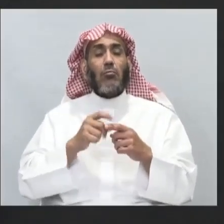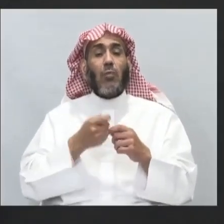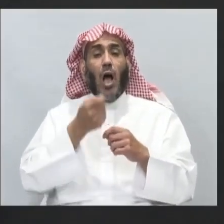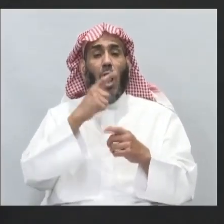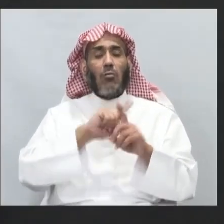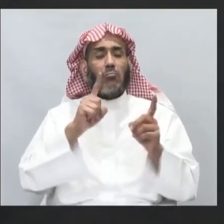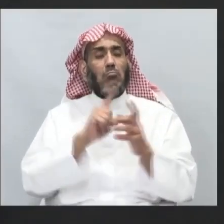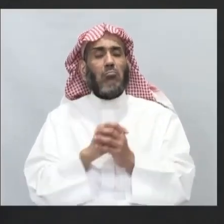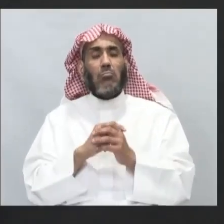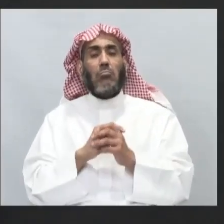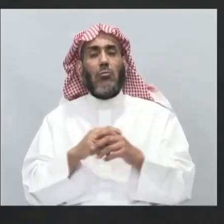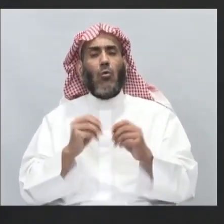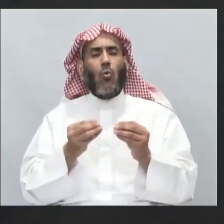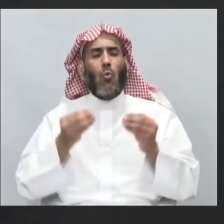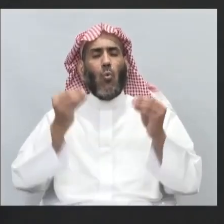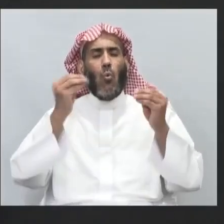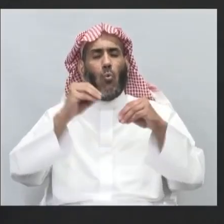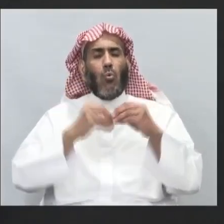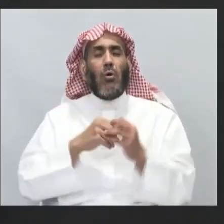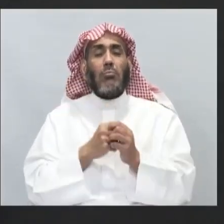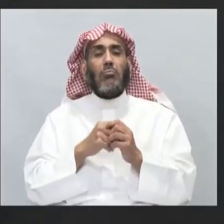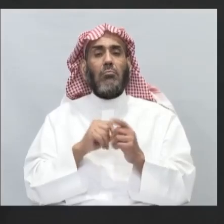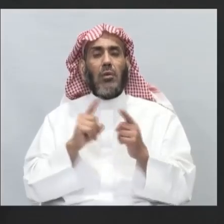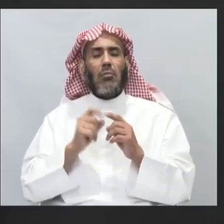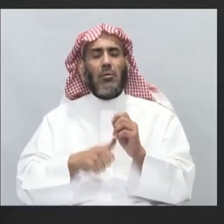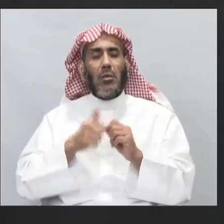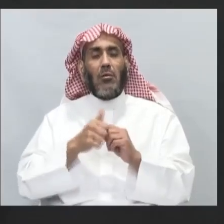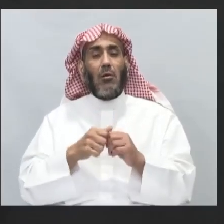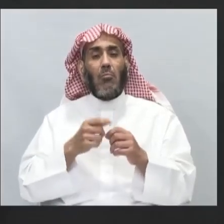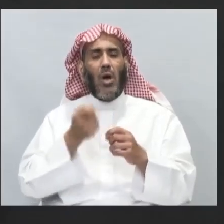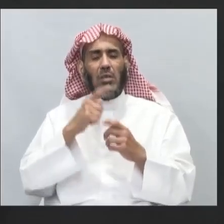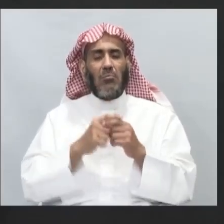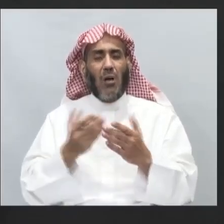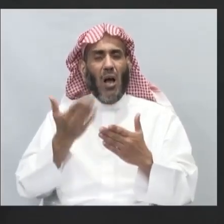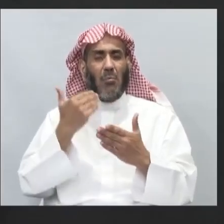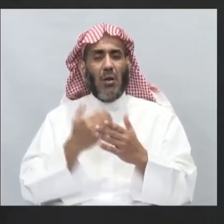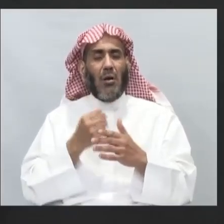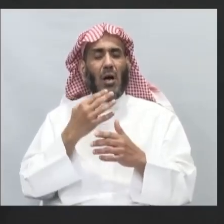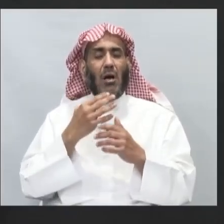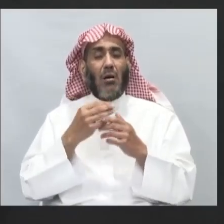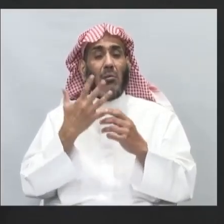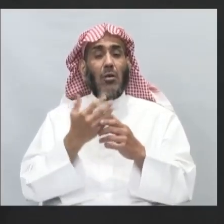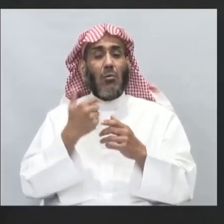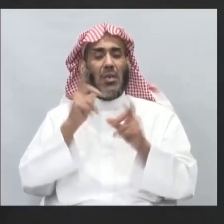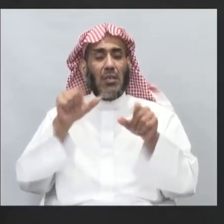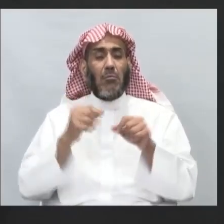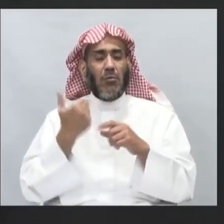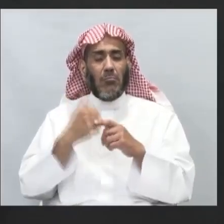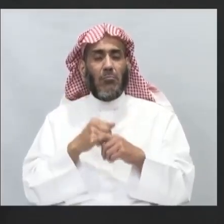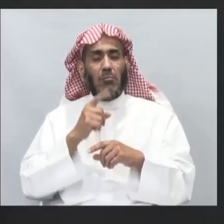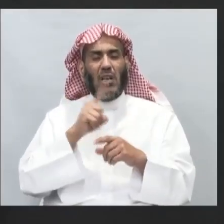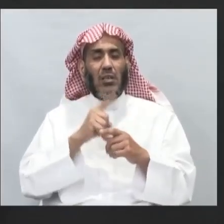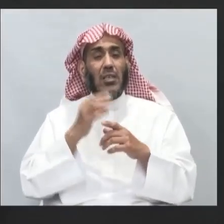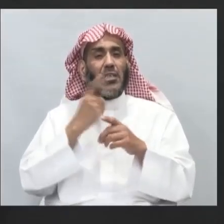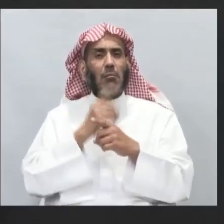التشخيص اصلا علاج تتفاقم الحاله كان بالامكان معالجتها مثلا قبل اربع او خمس اسابيع في الزياره الاولى لكن لان